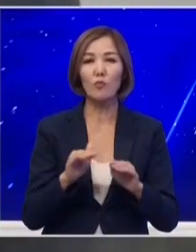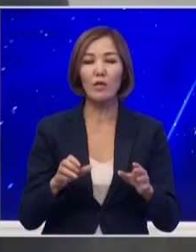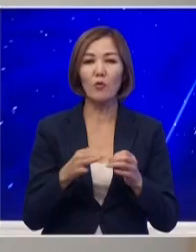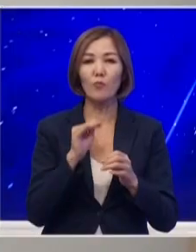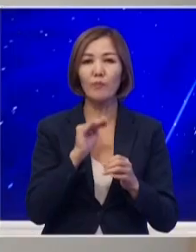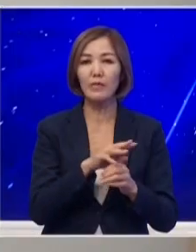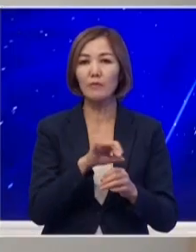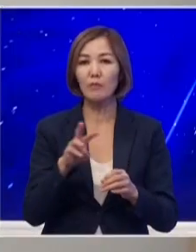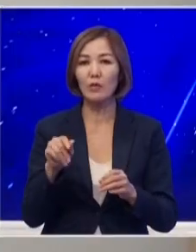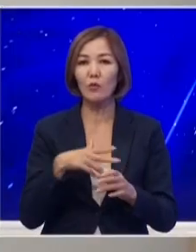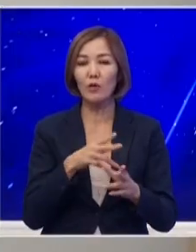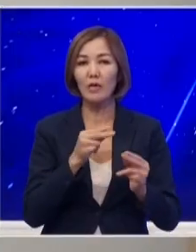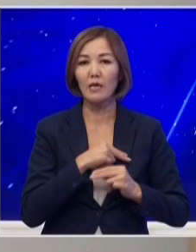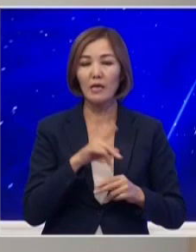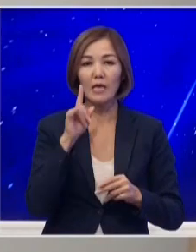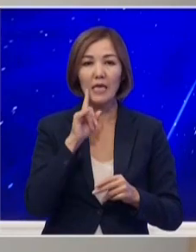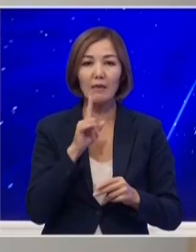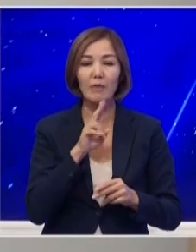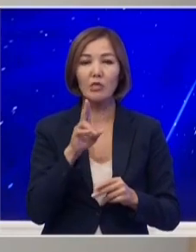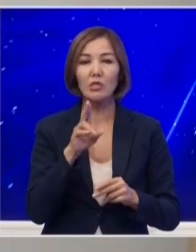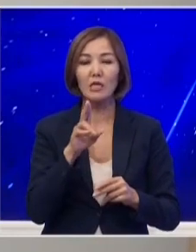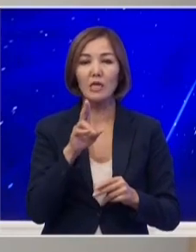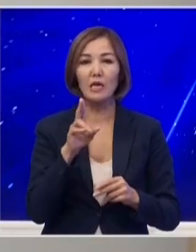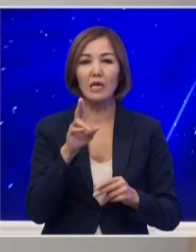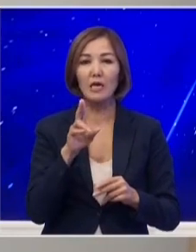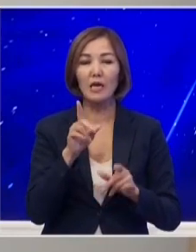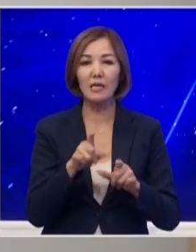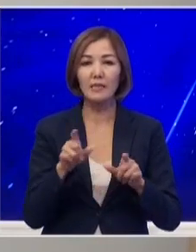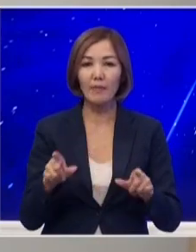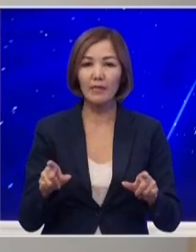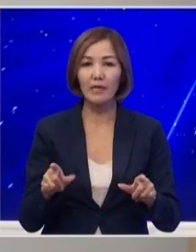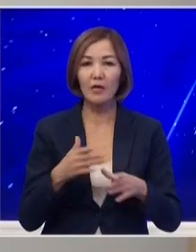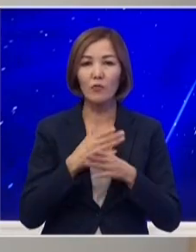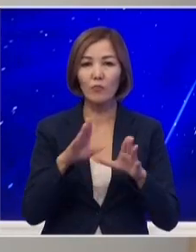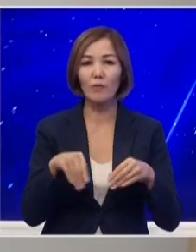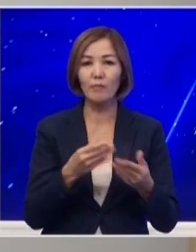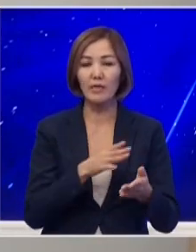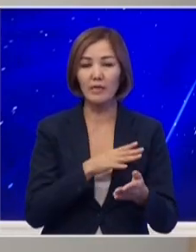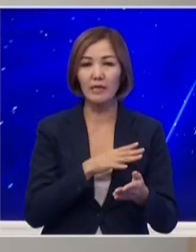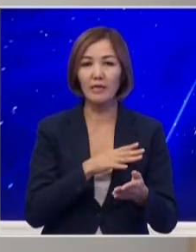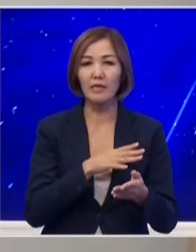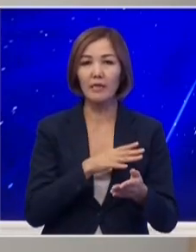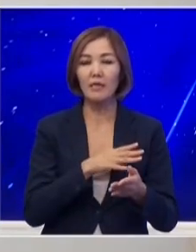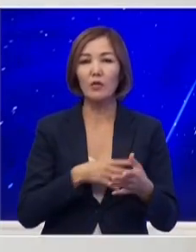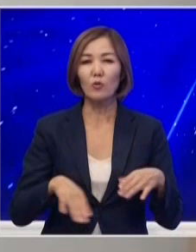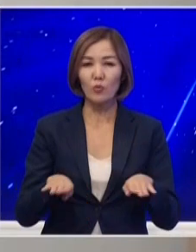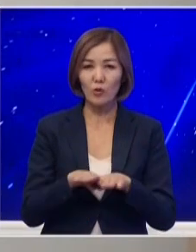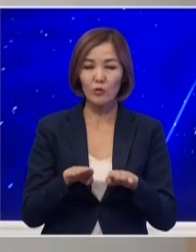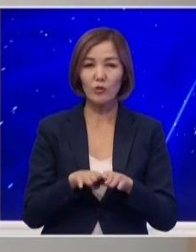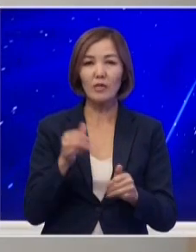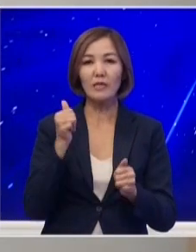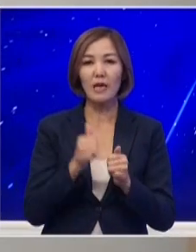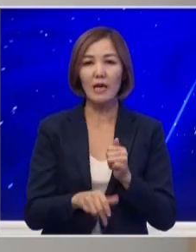15 миллионға еңбекші Қазақ ауданындағы азаматтарға осындай көмегін көрсетті. Тура сол сияқты